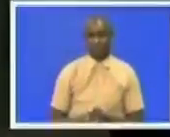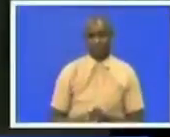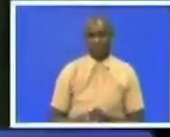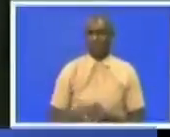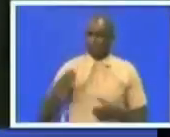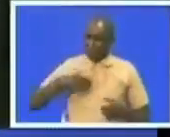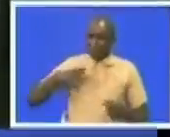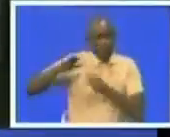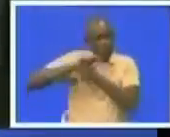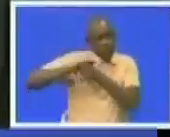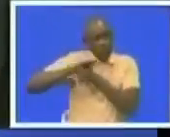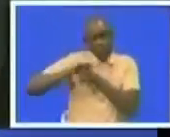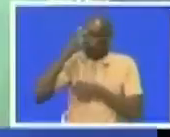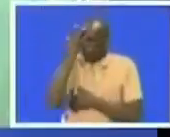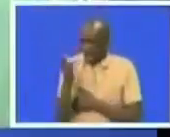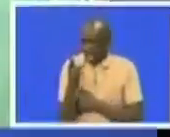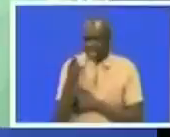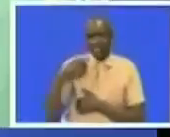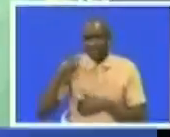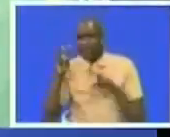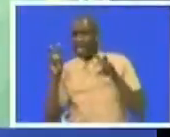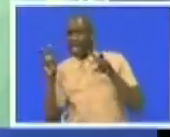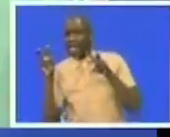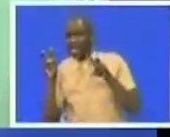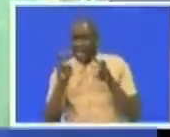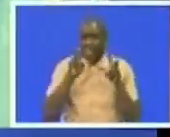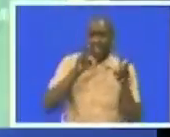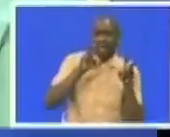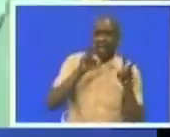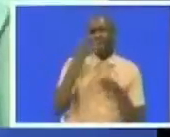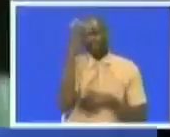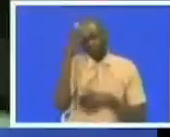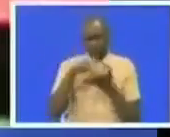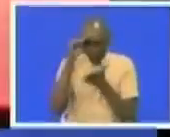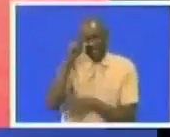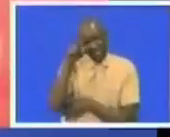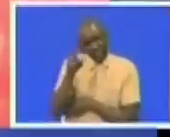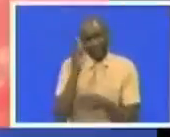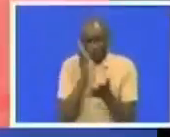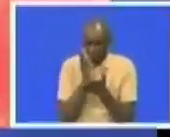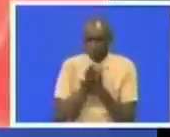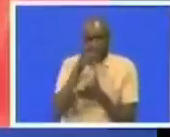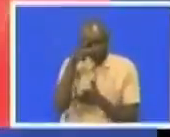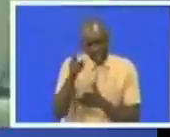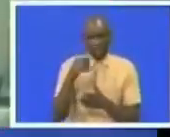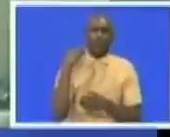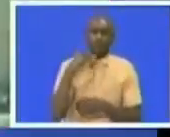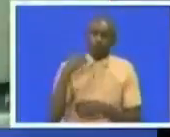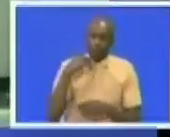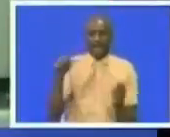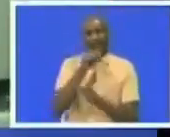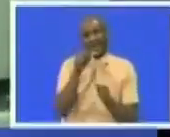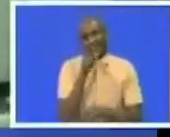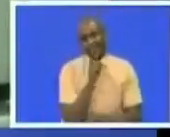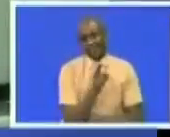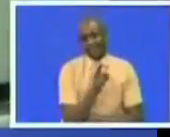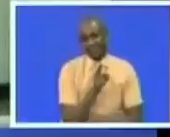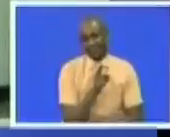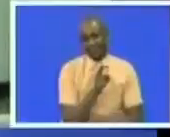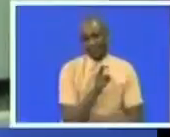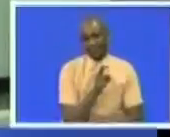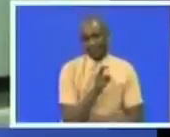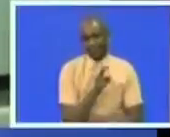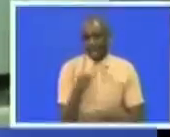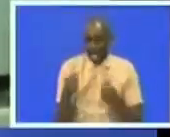Umati huu umejikusanya ili kuwatupia jicho washukiwa hawa wane wenye damu changa waliotekeleza uhalifu.